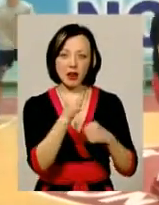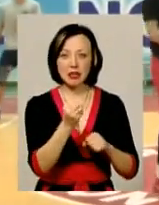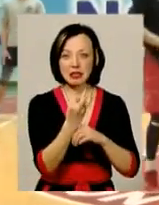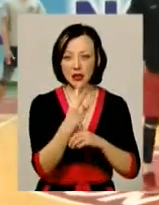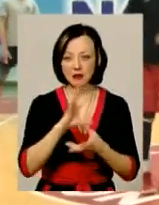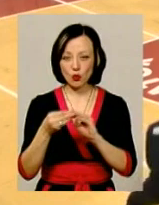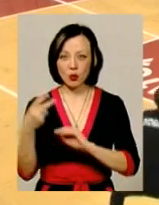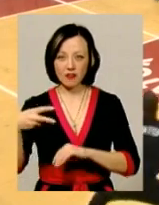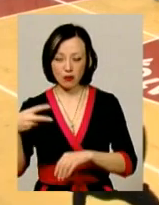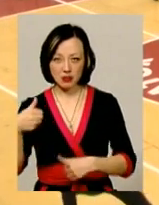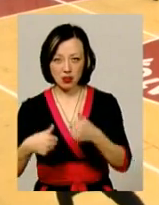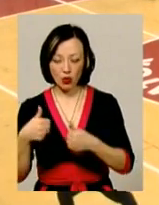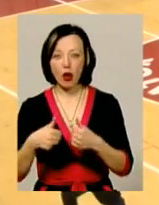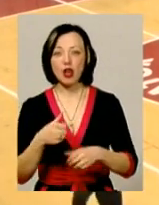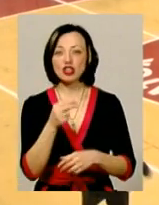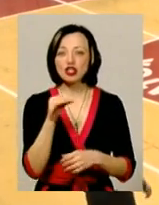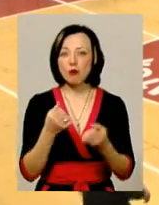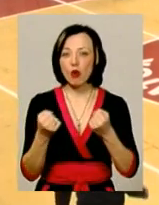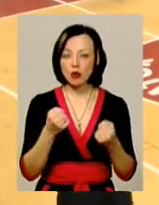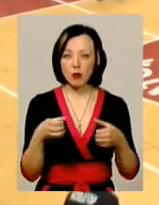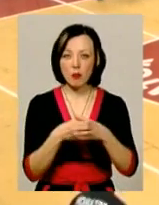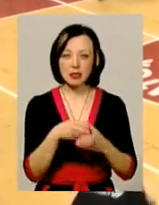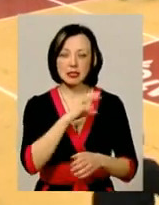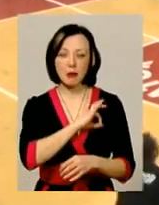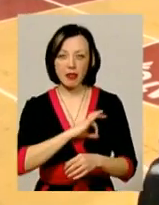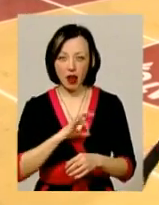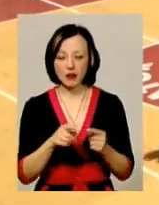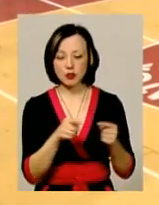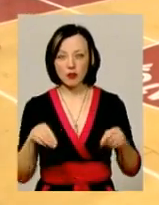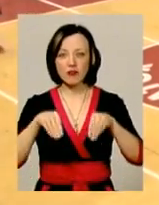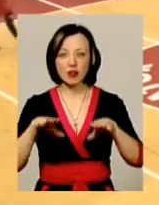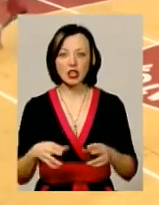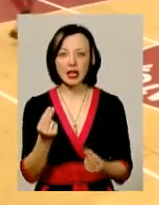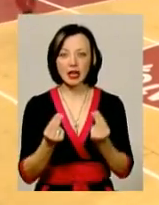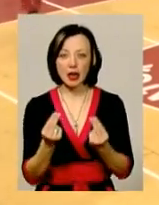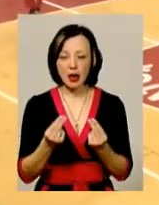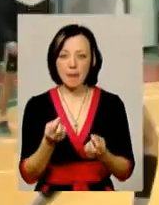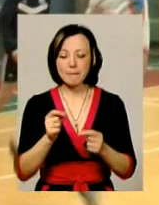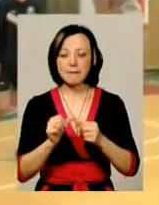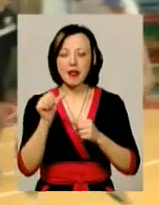20 зіграних матчів. Чи боротиметься новатор за медалі в сезоні, вирішать ігри плей-офф,